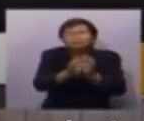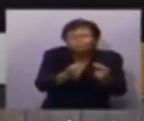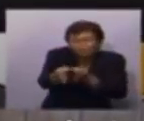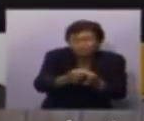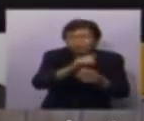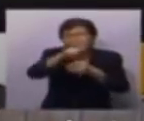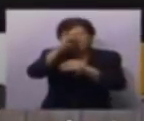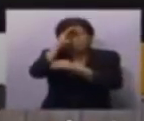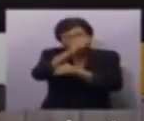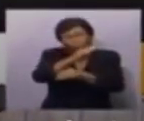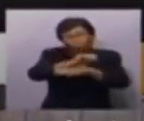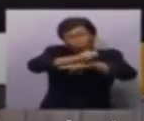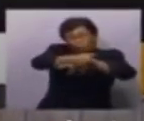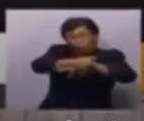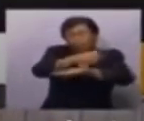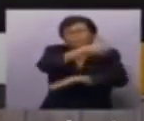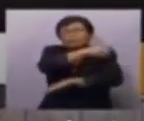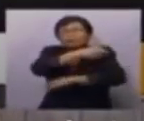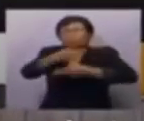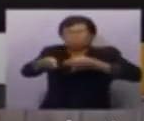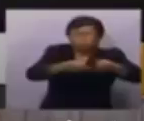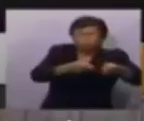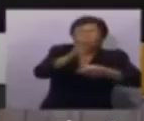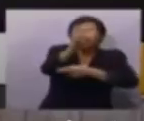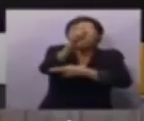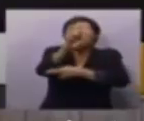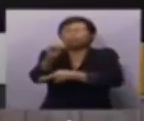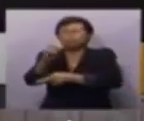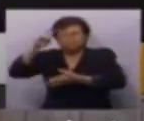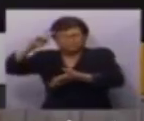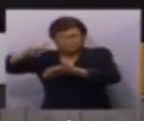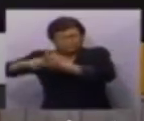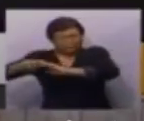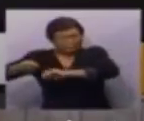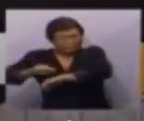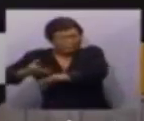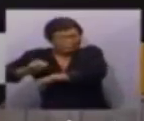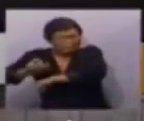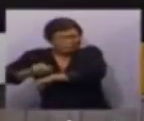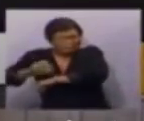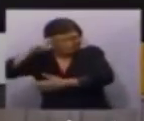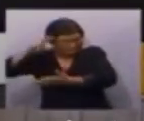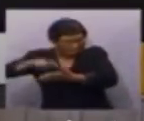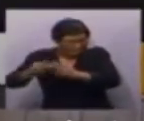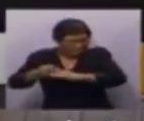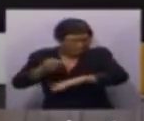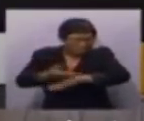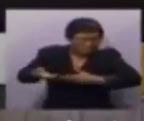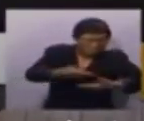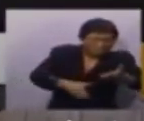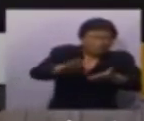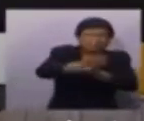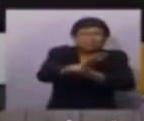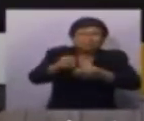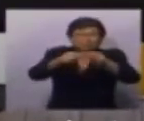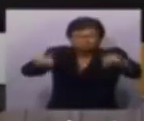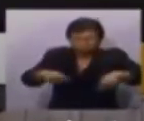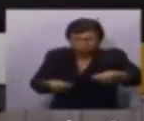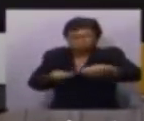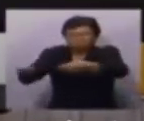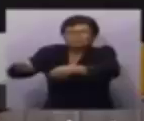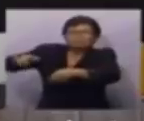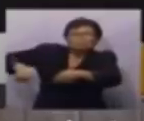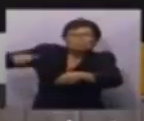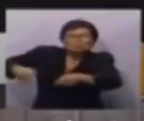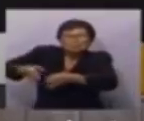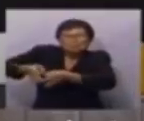mengenai dakwaan kononnya pegawai pengurus ataupun RO sengaja melengahkan masa urusan penyerahan kertas penamaan calon